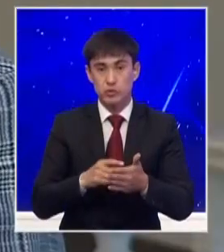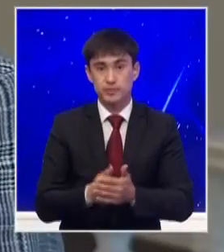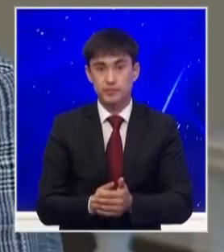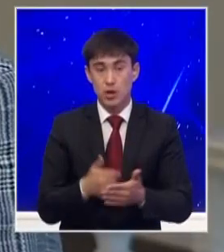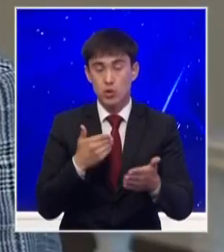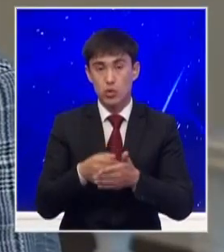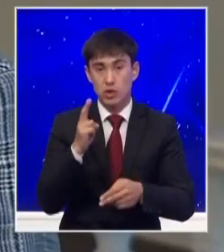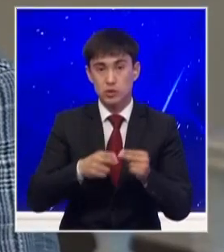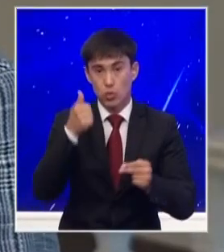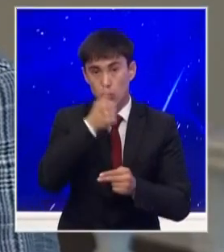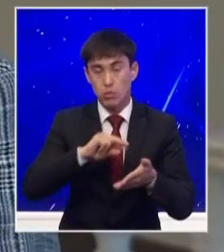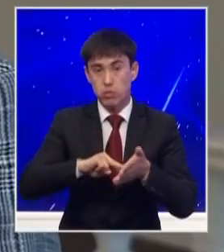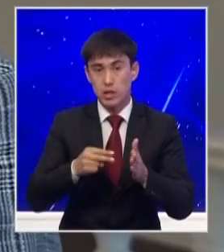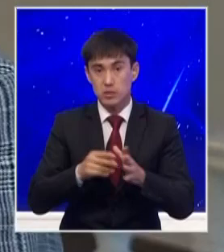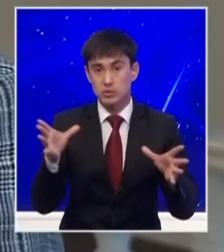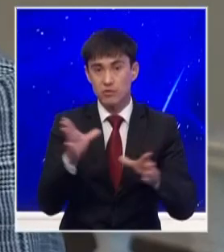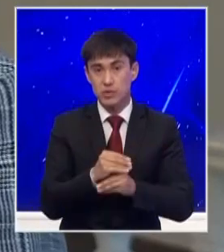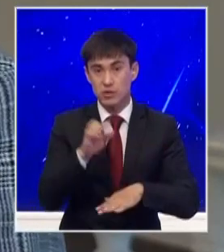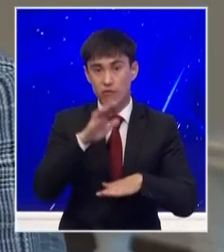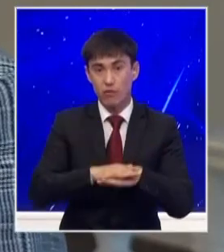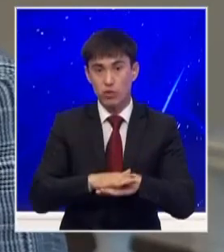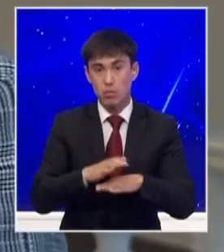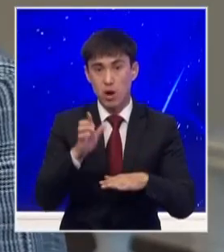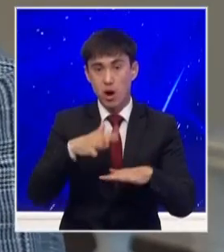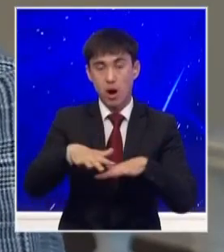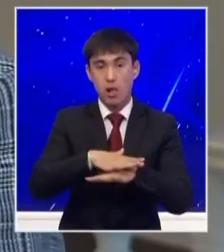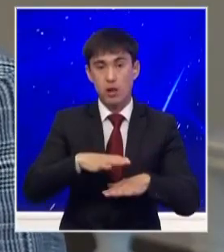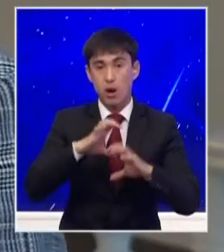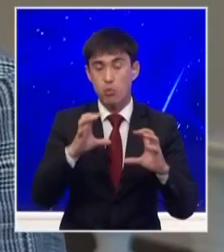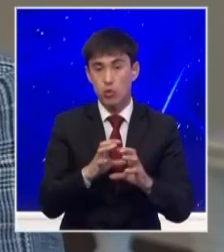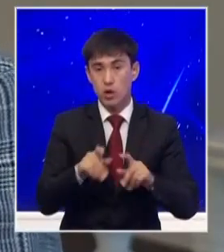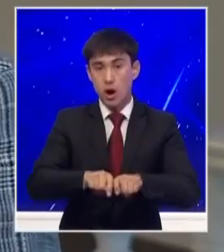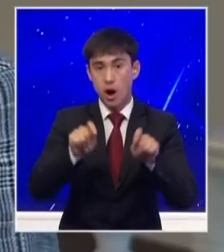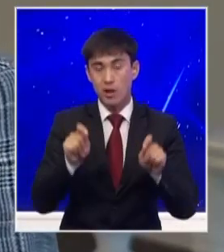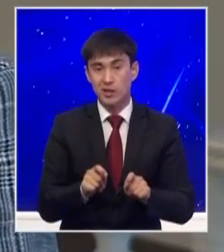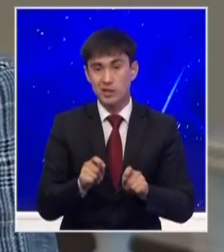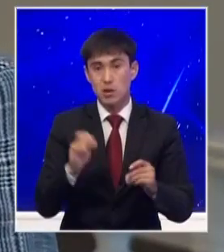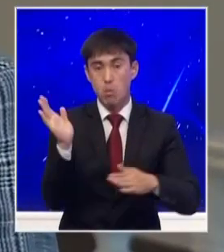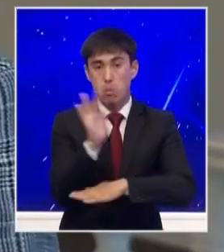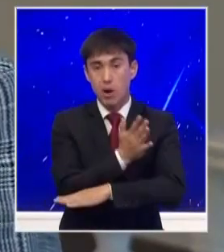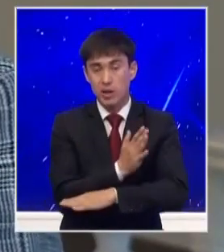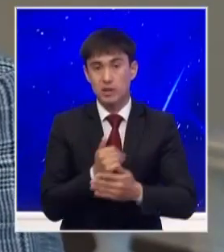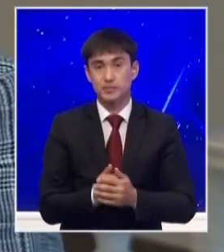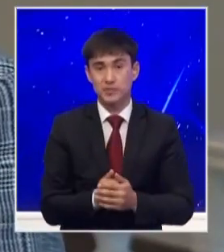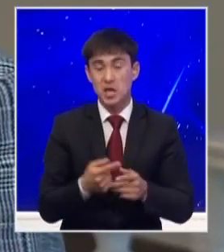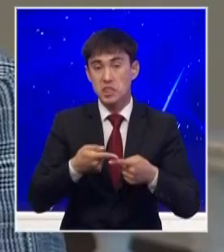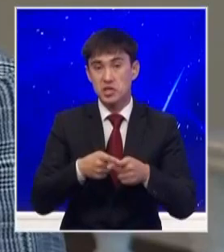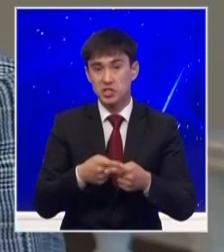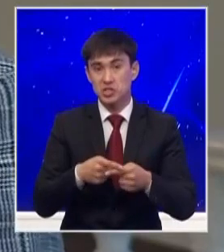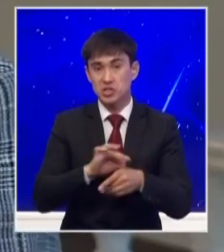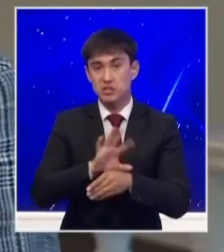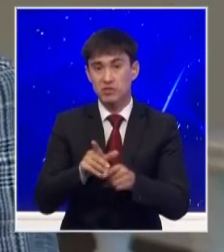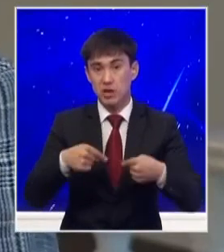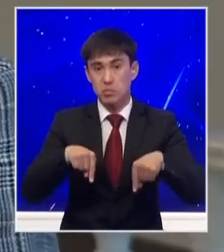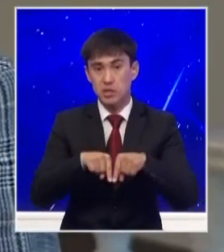до конца года мы планируем совместно с фондом «Хамкорлык» открыть парк технических средств